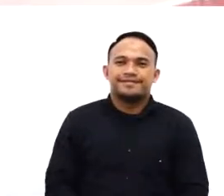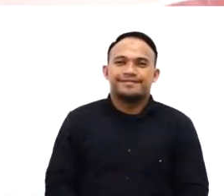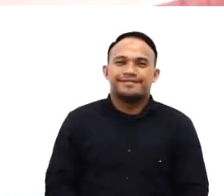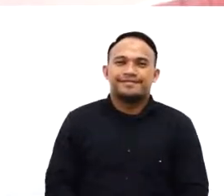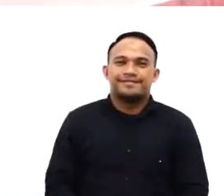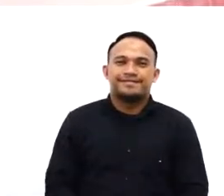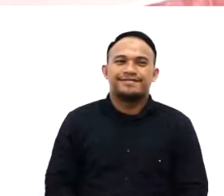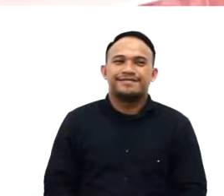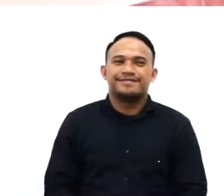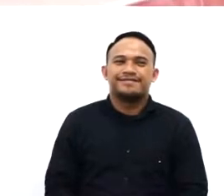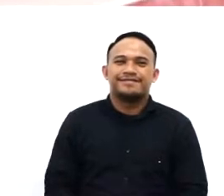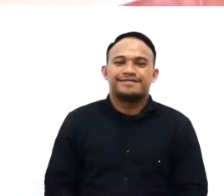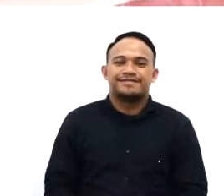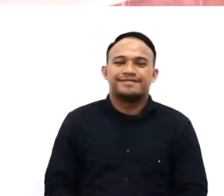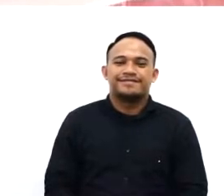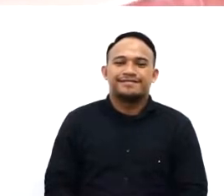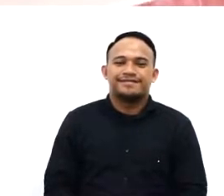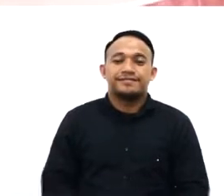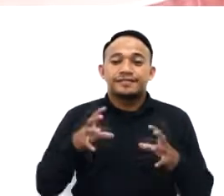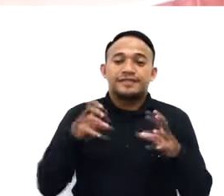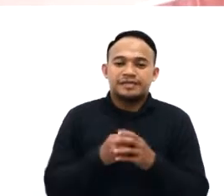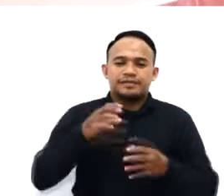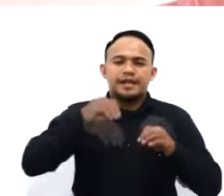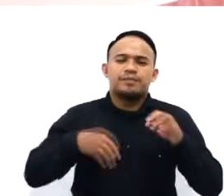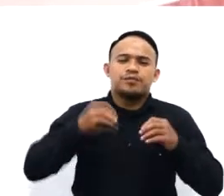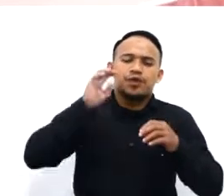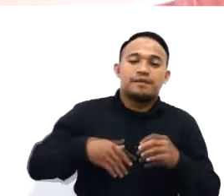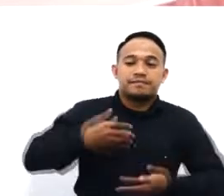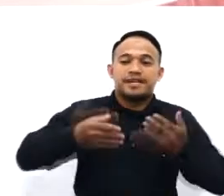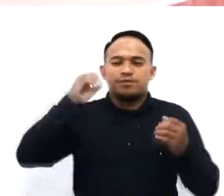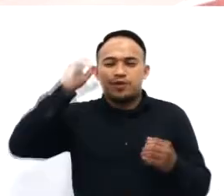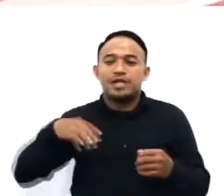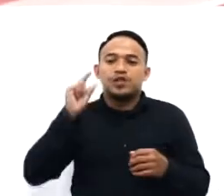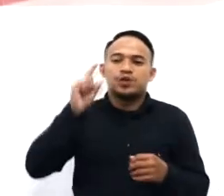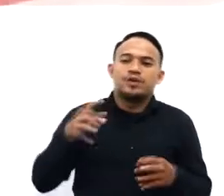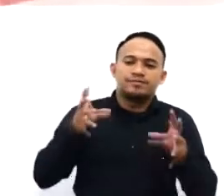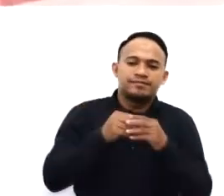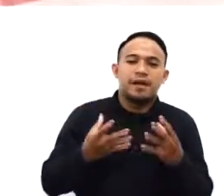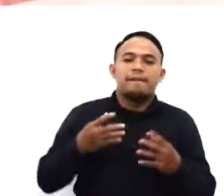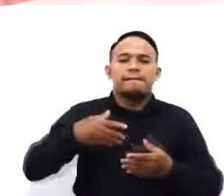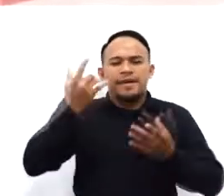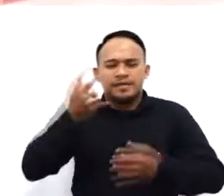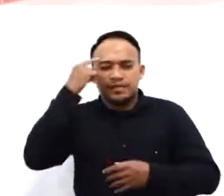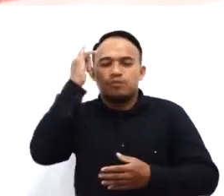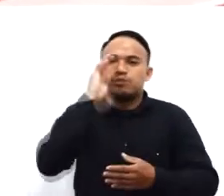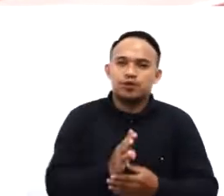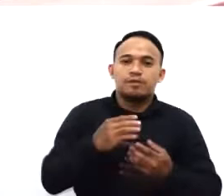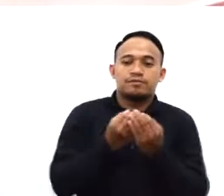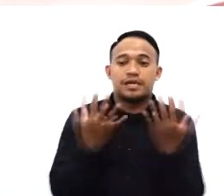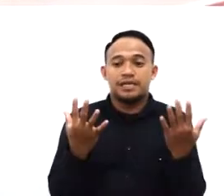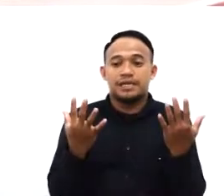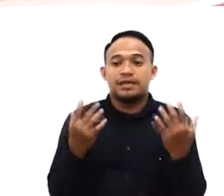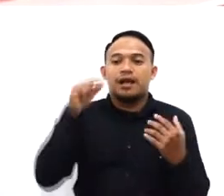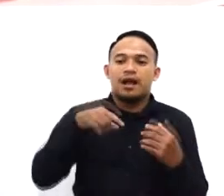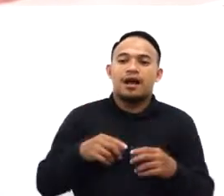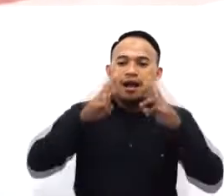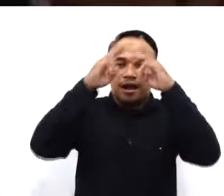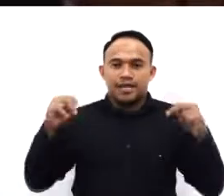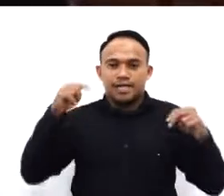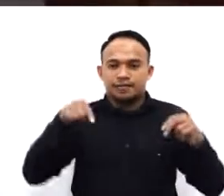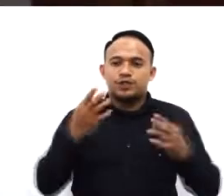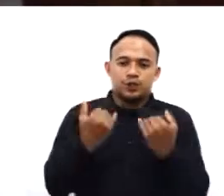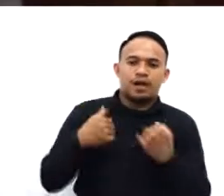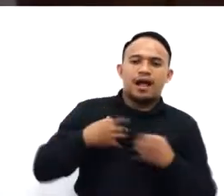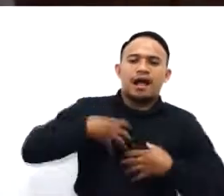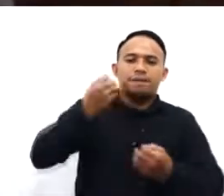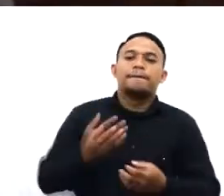Ia juga berharap masyarakat Kristiani di momentum Natal ini untuk bisa mendoakan Gorontalo segera keluar dari situasi